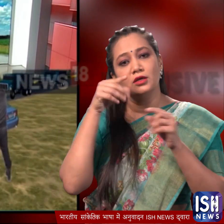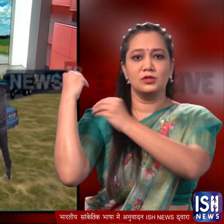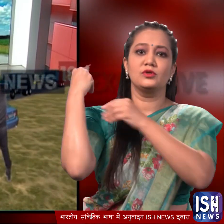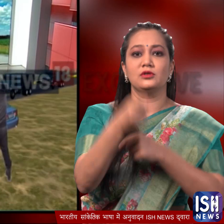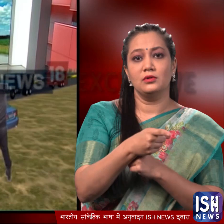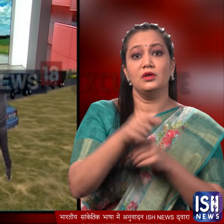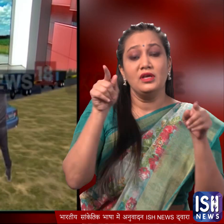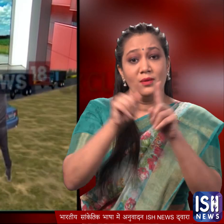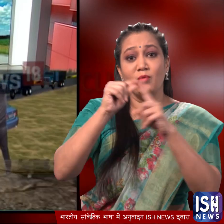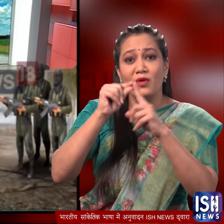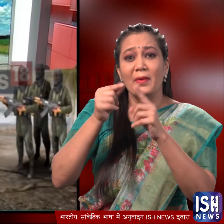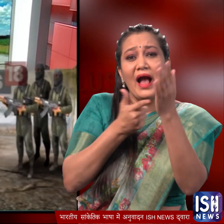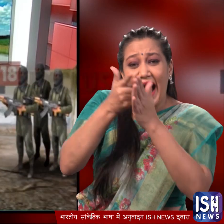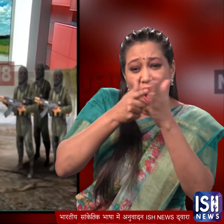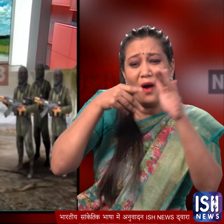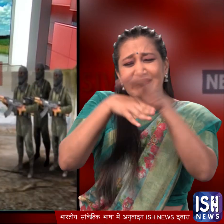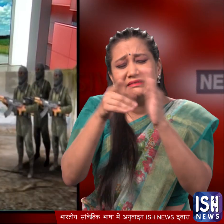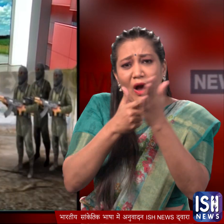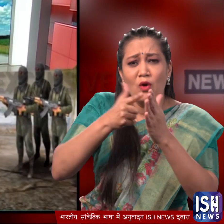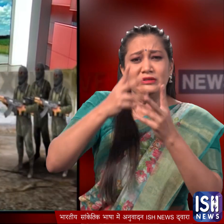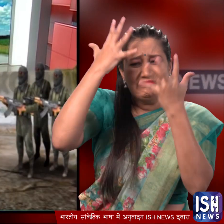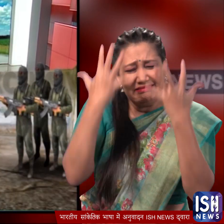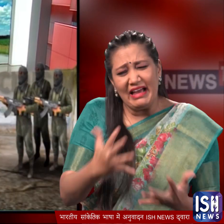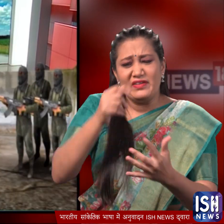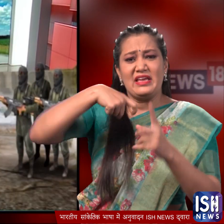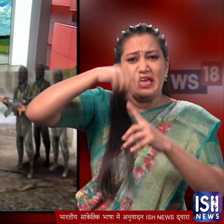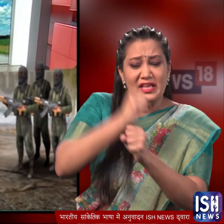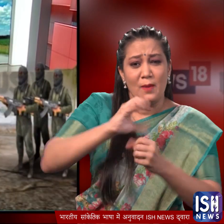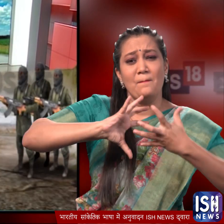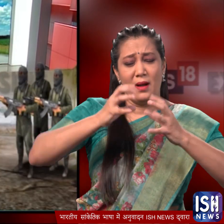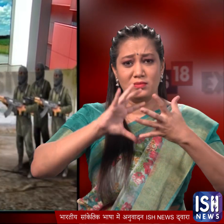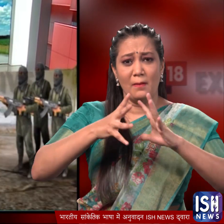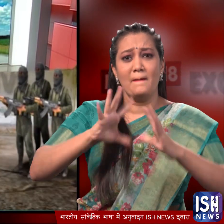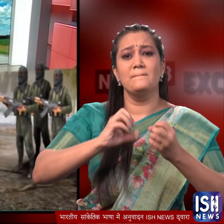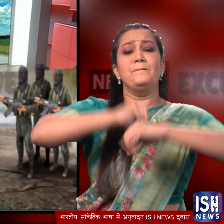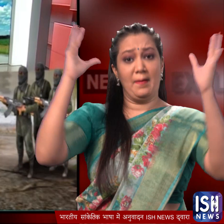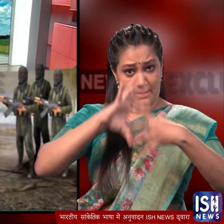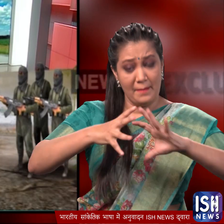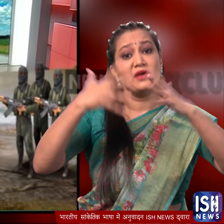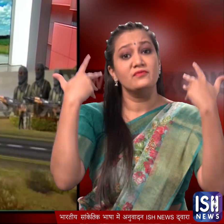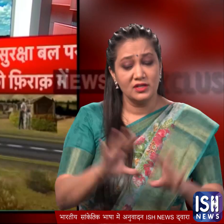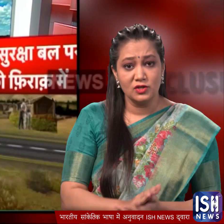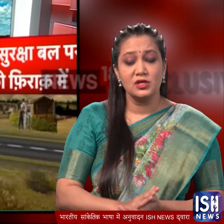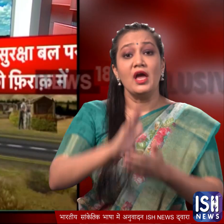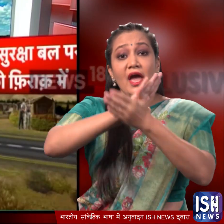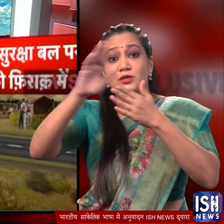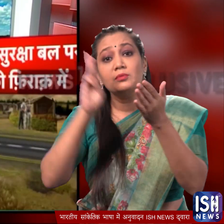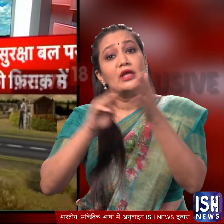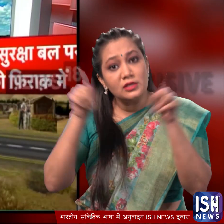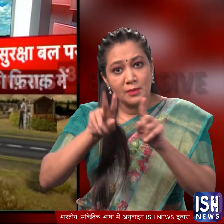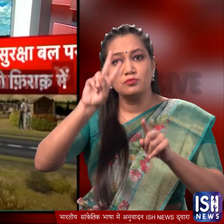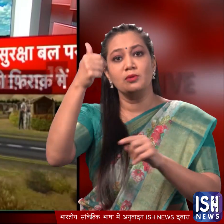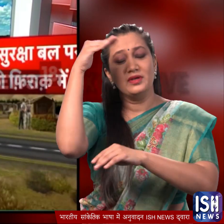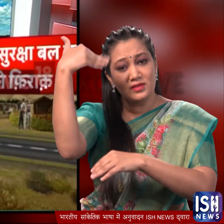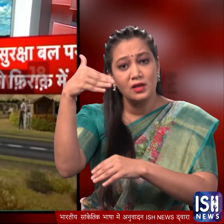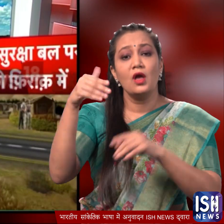रची, जिसके लिए पुलवामा के एक गांव में ही कई किलो बारूद से बम बनाए जा रहे हैं। खबर यह भी है कि हिजबुल मुजाहिदीन भी